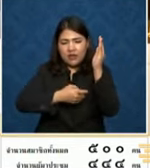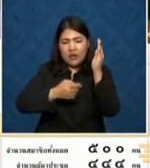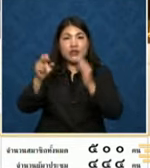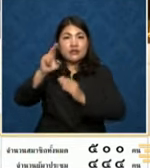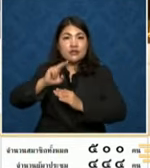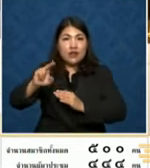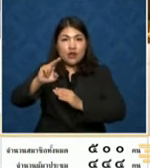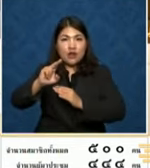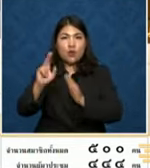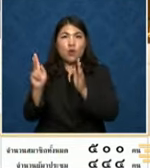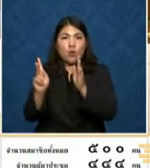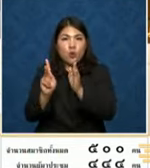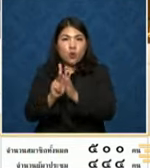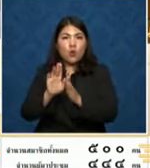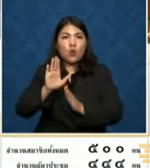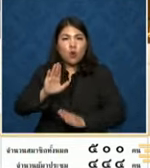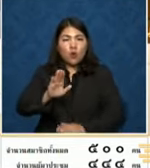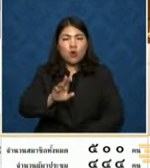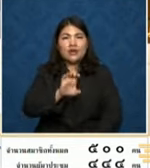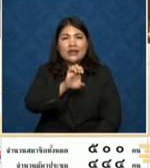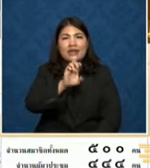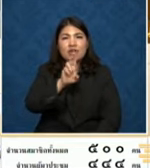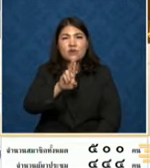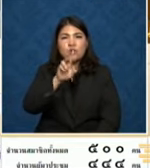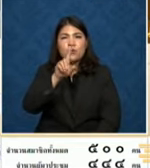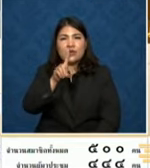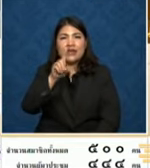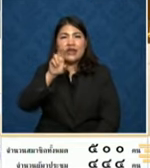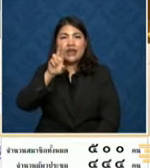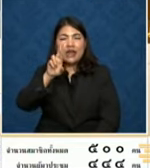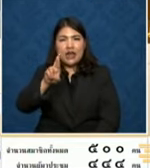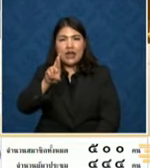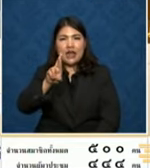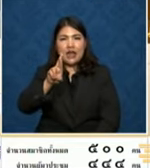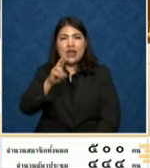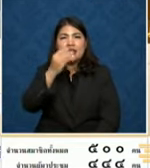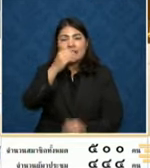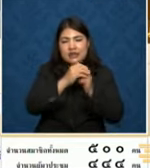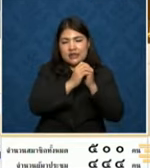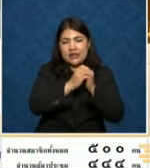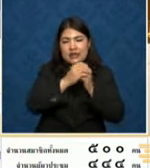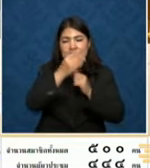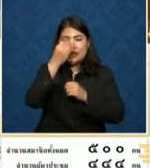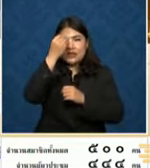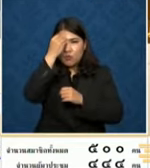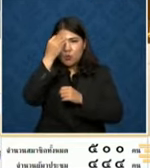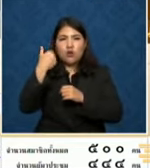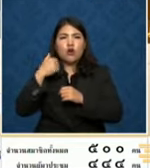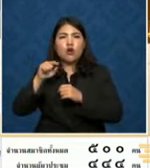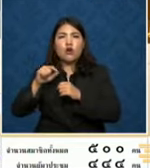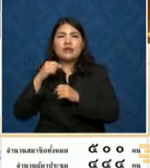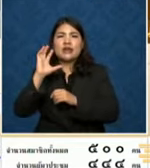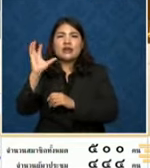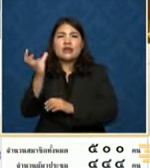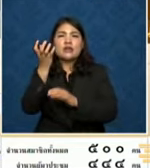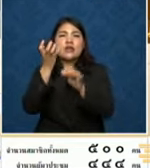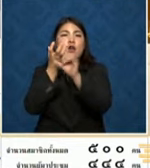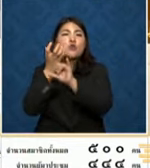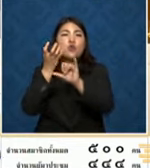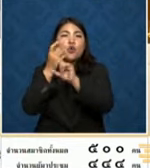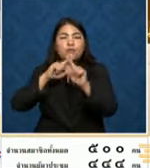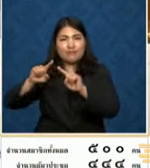ของ EUDR เช่นประเทศจีนประเทศญี่ปุ่นและประเทศแถบยุโรปสิ่งเหล่านี้ผมเ